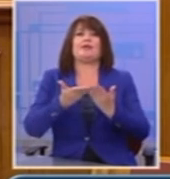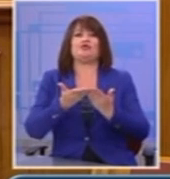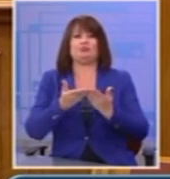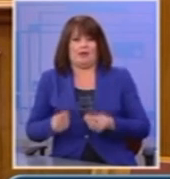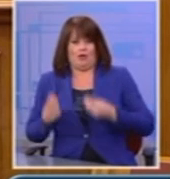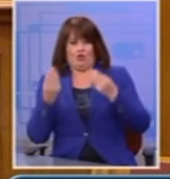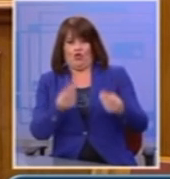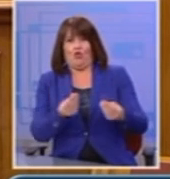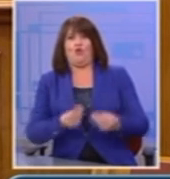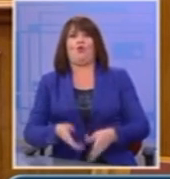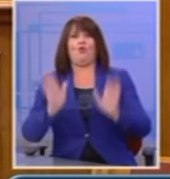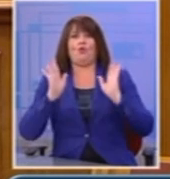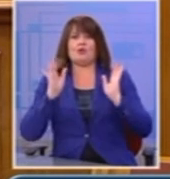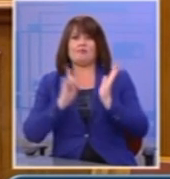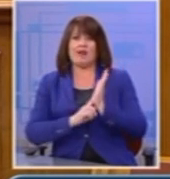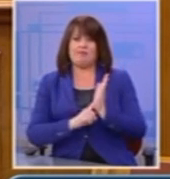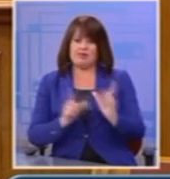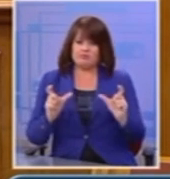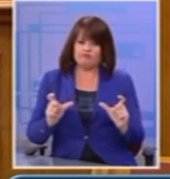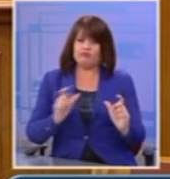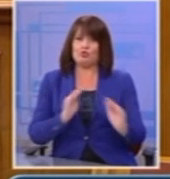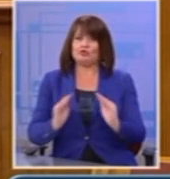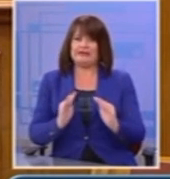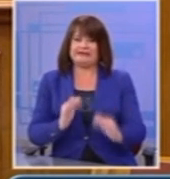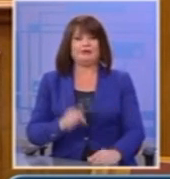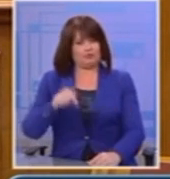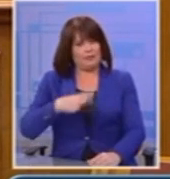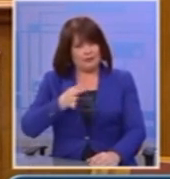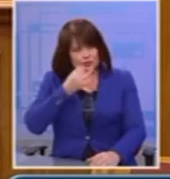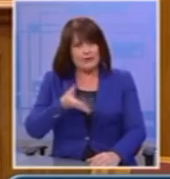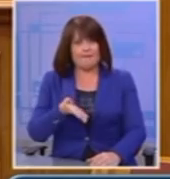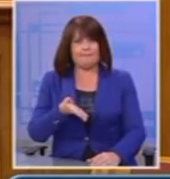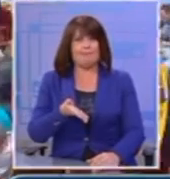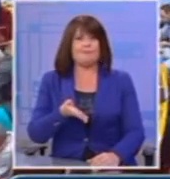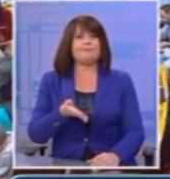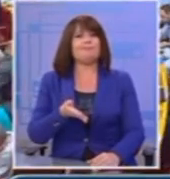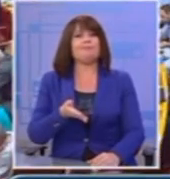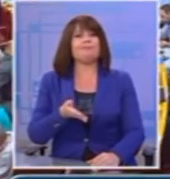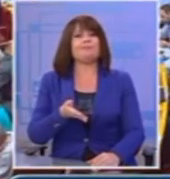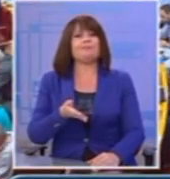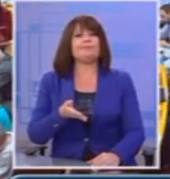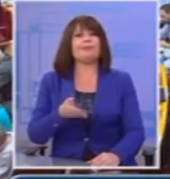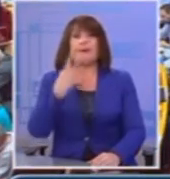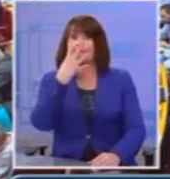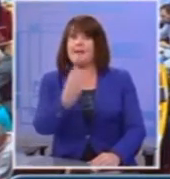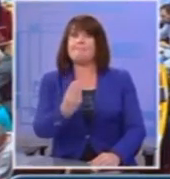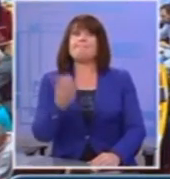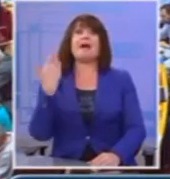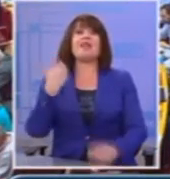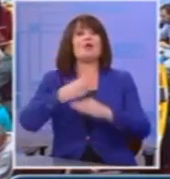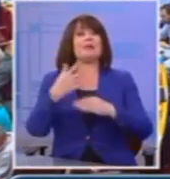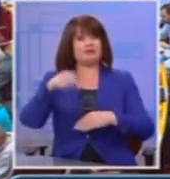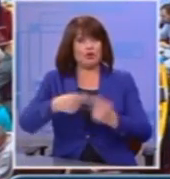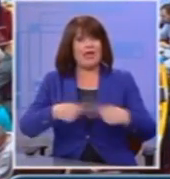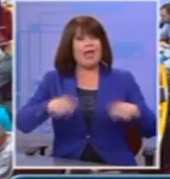παραδώσουμε. Θέλω στο σημείο αυτό να κάνω μια αναφορά στην ομιλία του Ανδρέα Παπανδρέου εδώ, σε αυτή